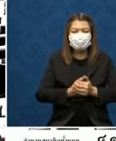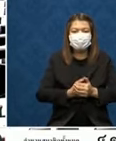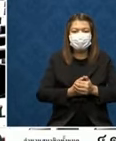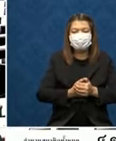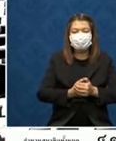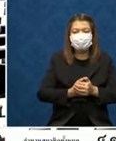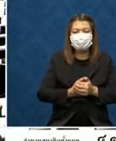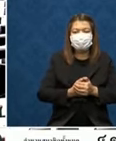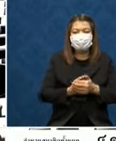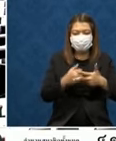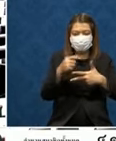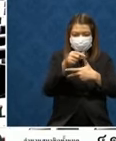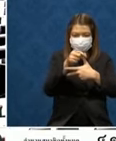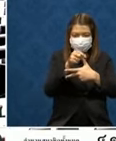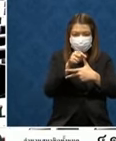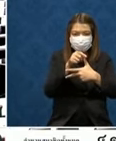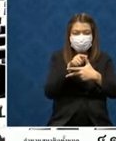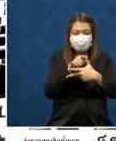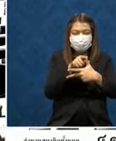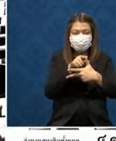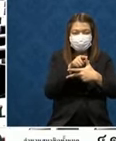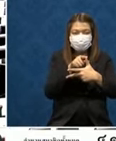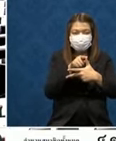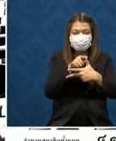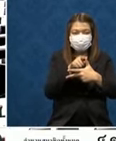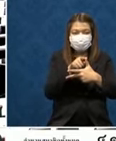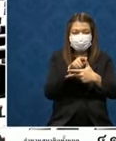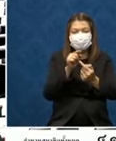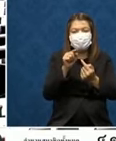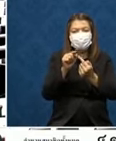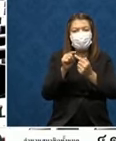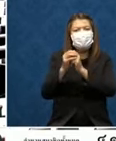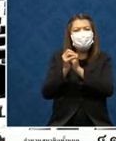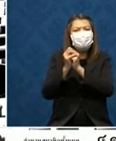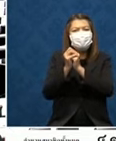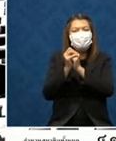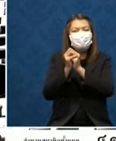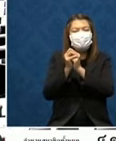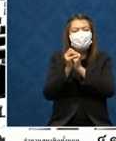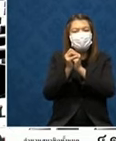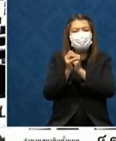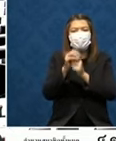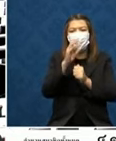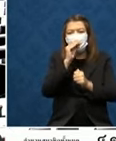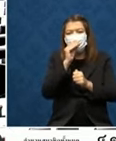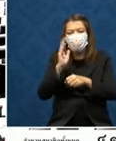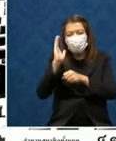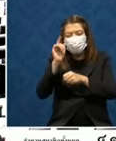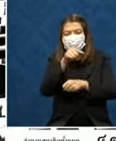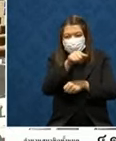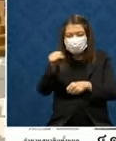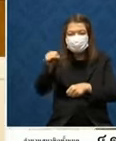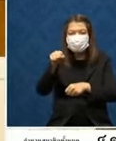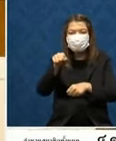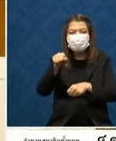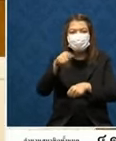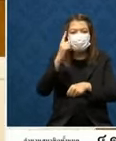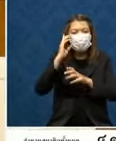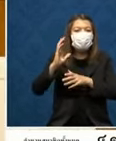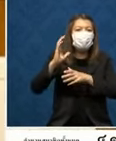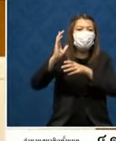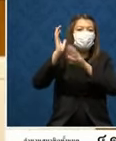แรกขอโทษครับในกณีคดีตู้ห่าวเลยที่พูดกันมาหลายหลายท่านเนี่ยนะครับผมก็ย้อนกลับไปนิดนึง